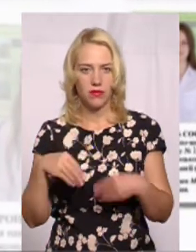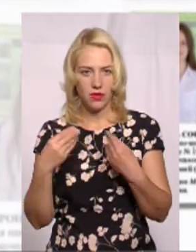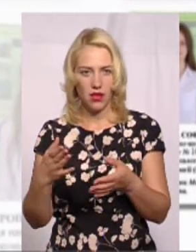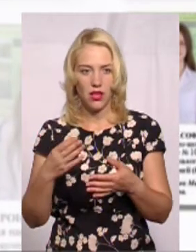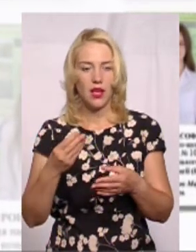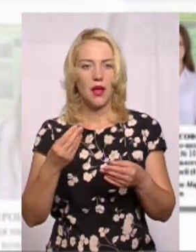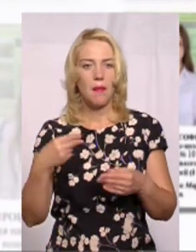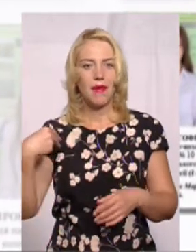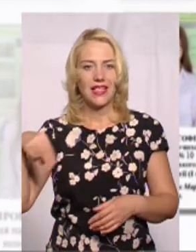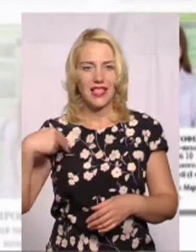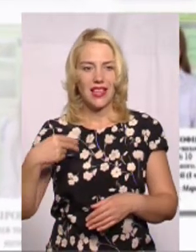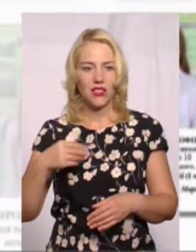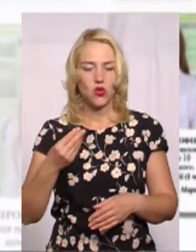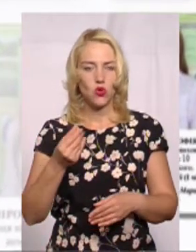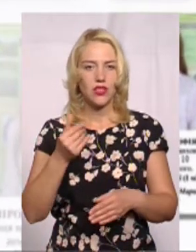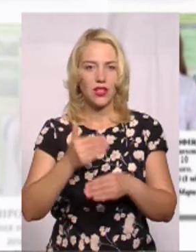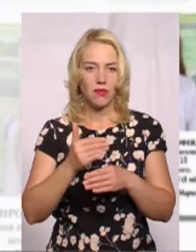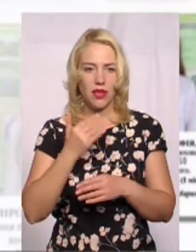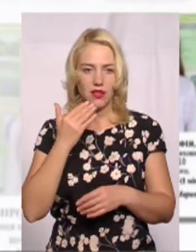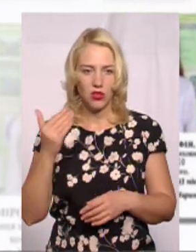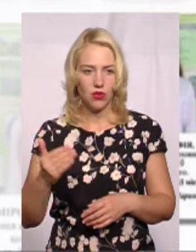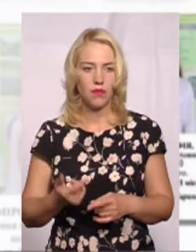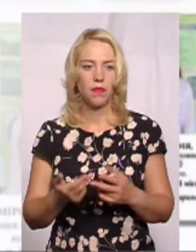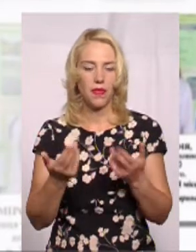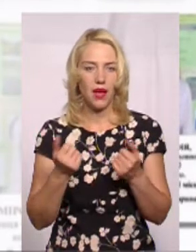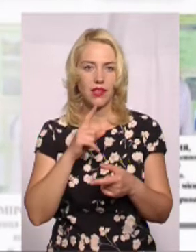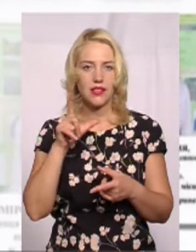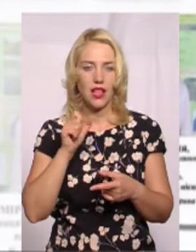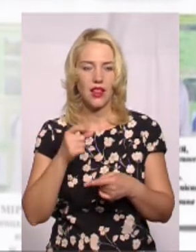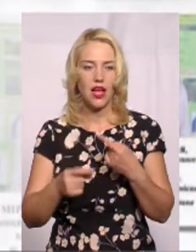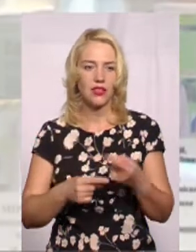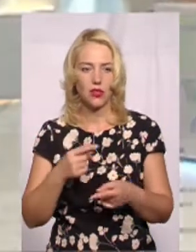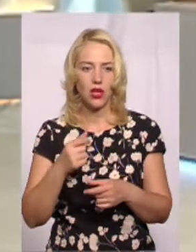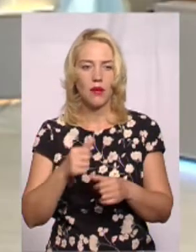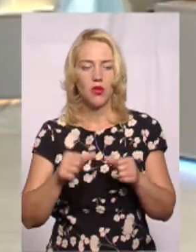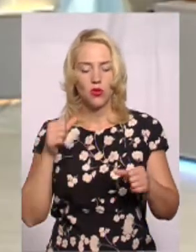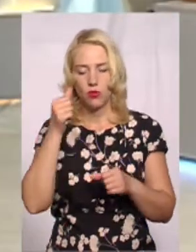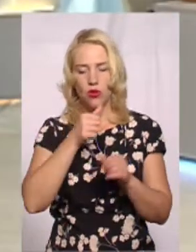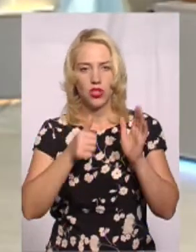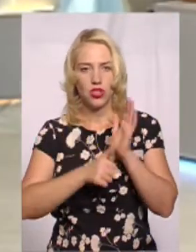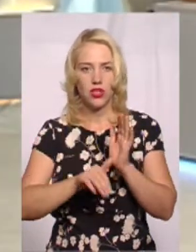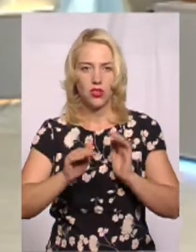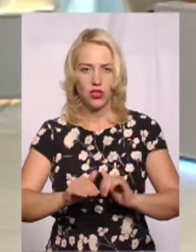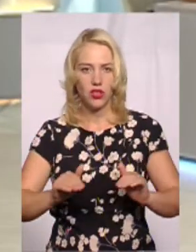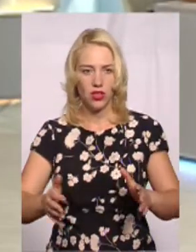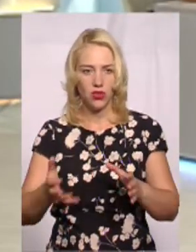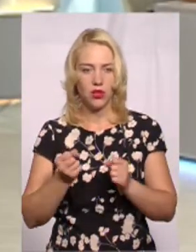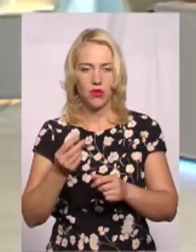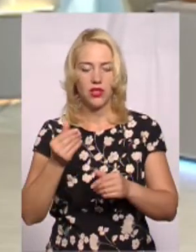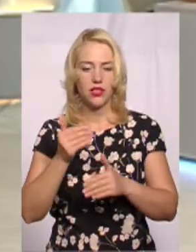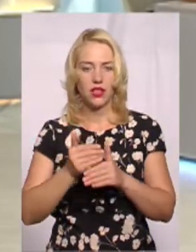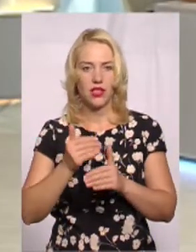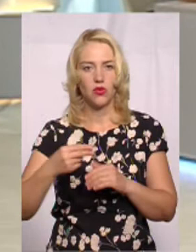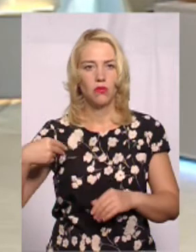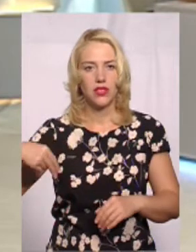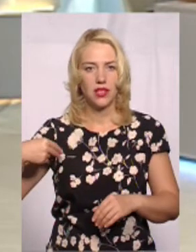стипендії? Так, у нас дійсно за наслідками минулого року роботи шестеро дітей отримували стипендію